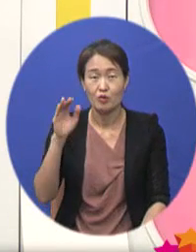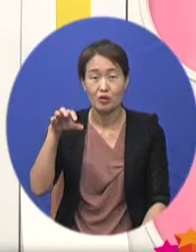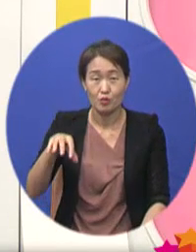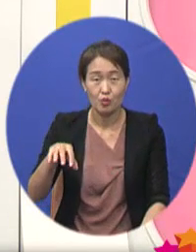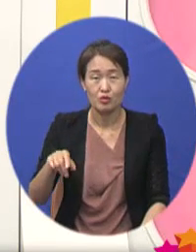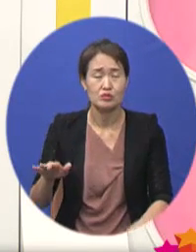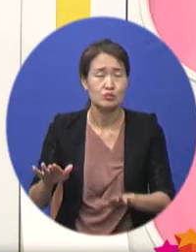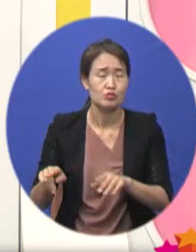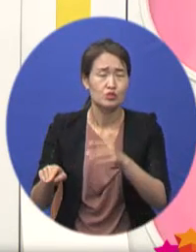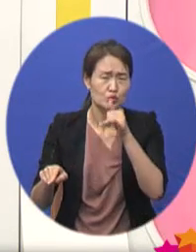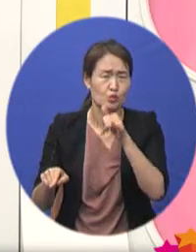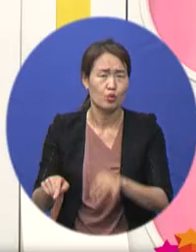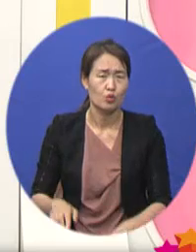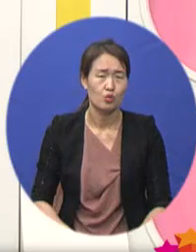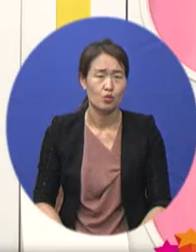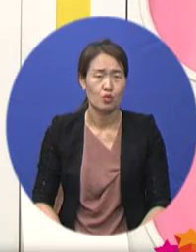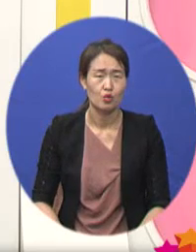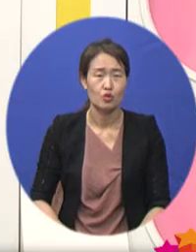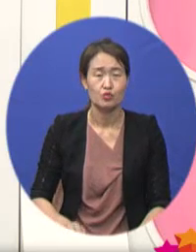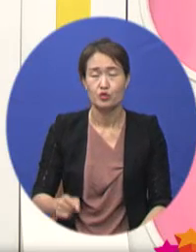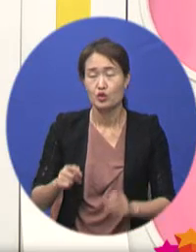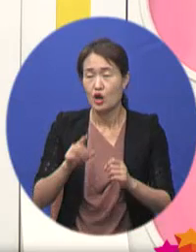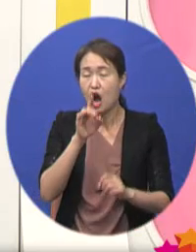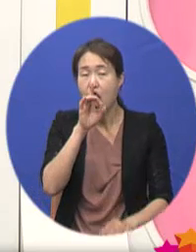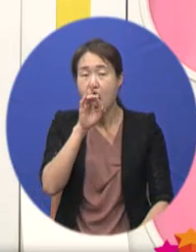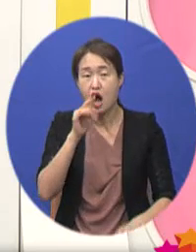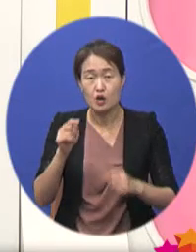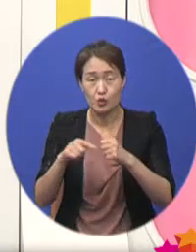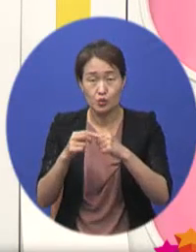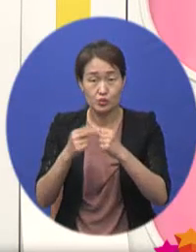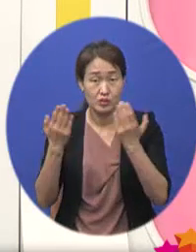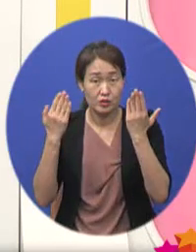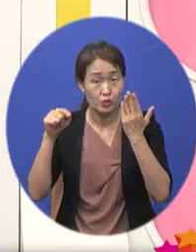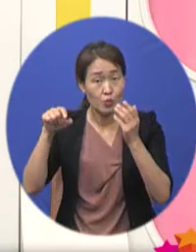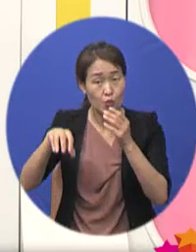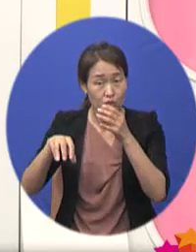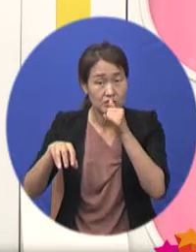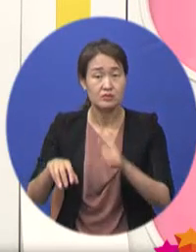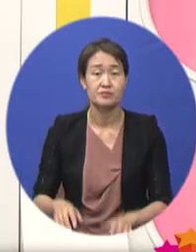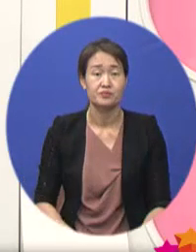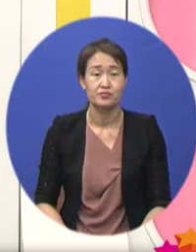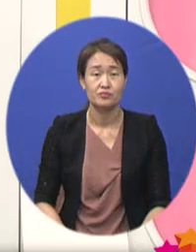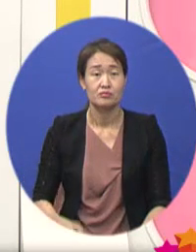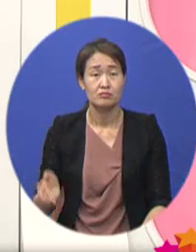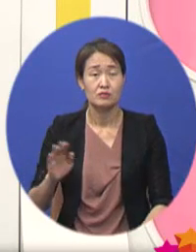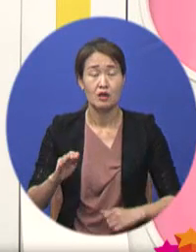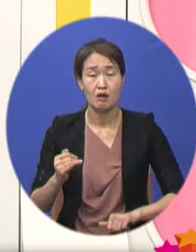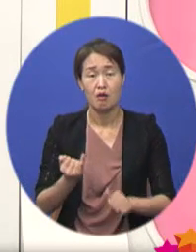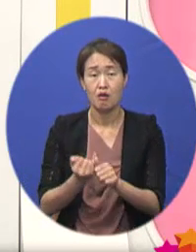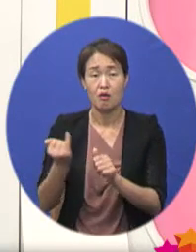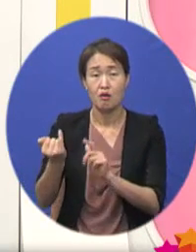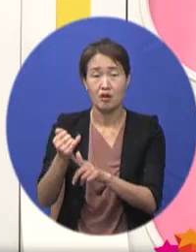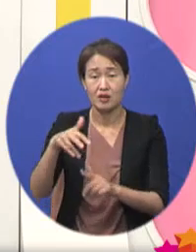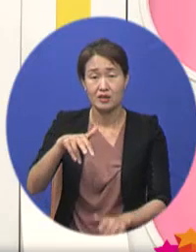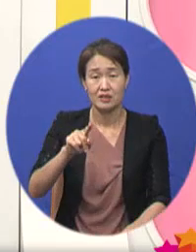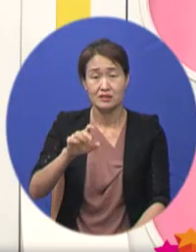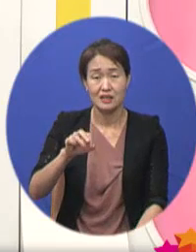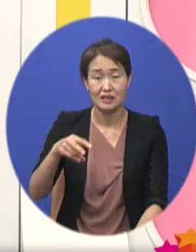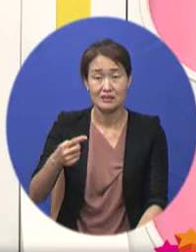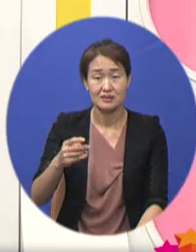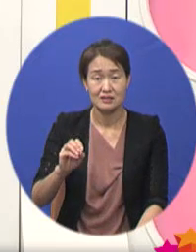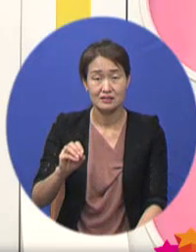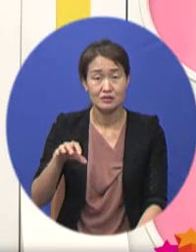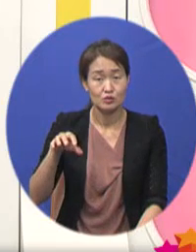있어요. 네, 백서 중앙국민학교 옆에 있는데 예. 예. 이 며느리감도 장성 있잖아요. 예,